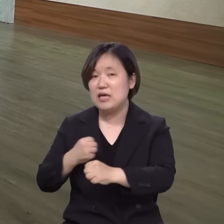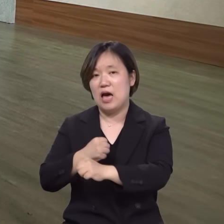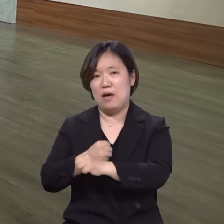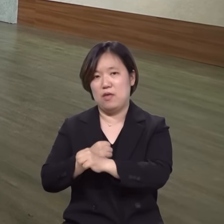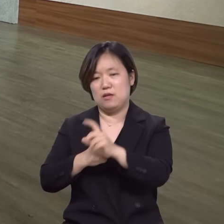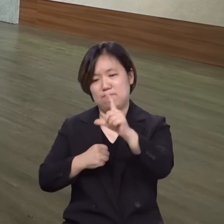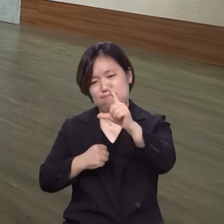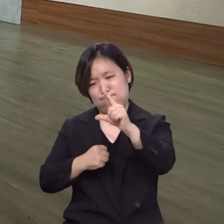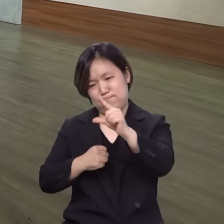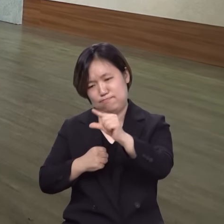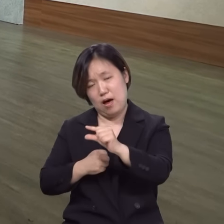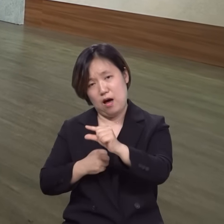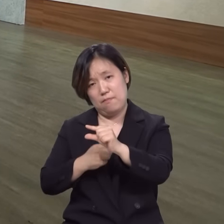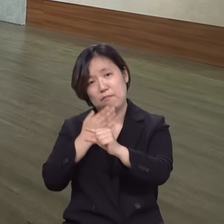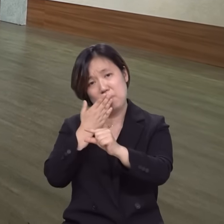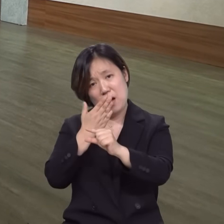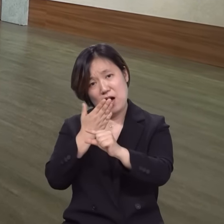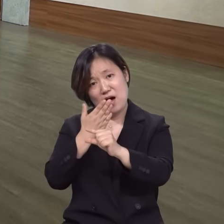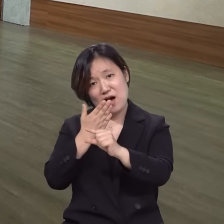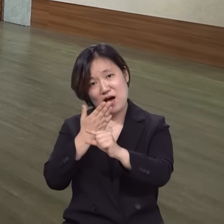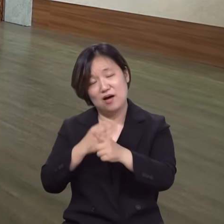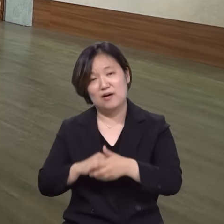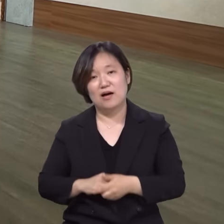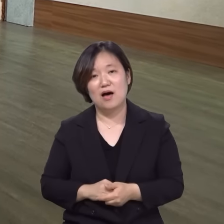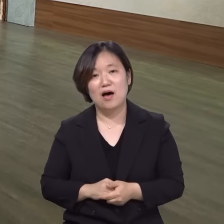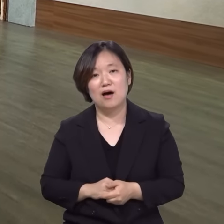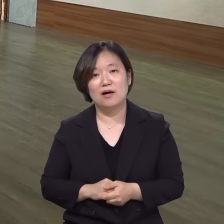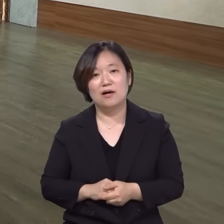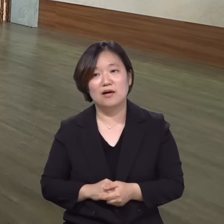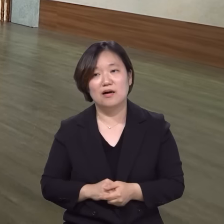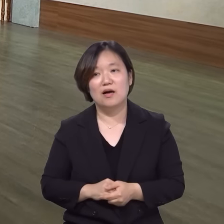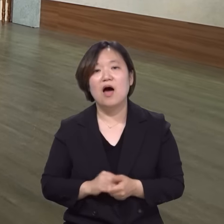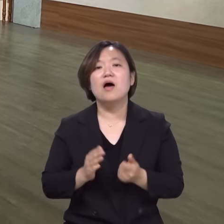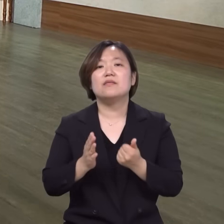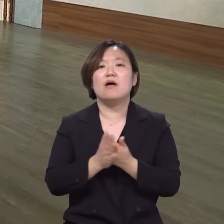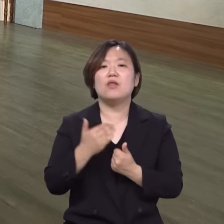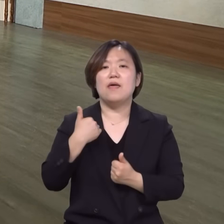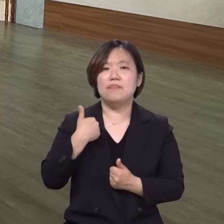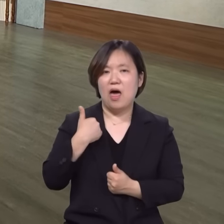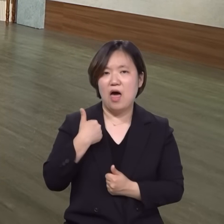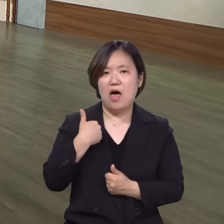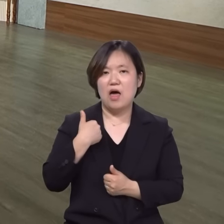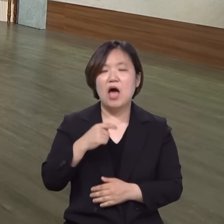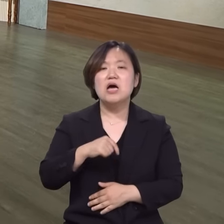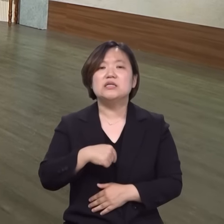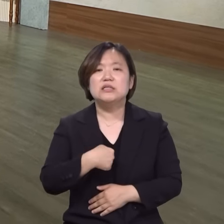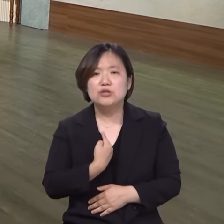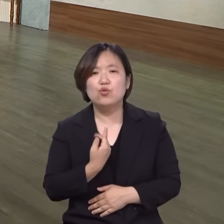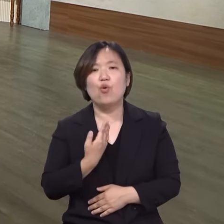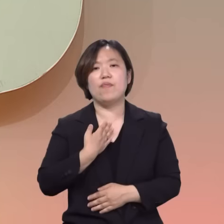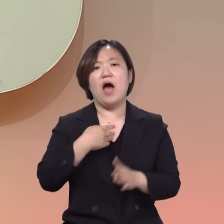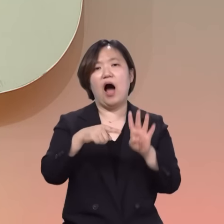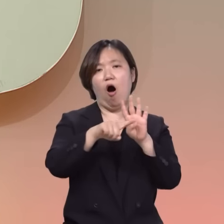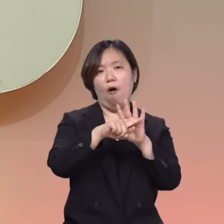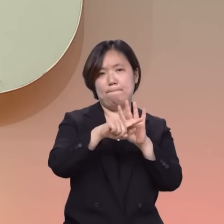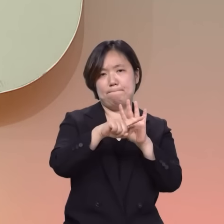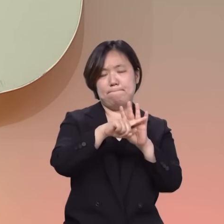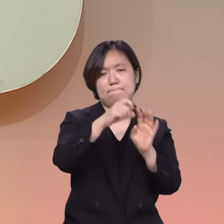갚을 수가 있는 것들이다 이것도 다 본인이 지은 중생이 스스로